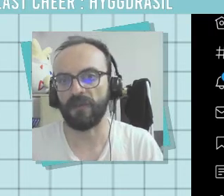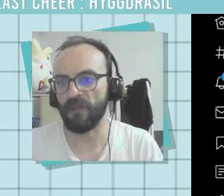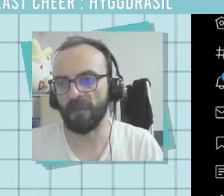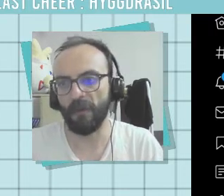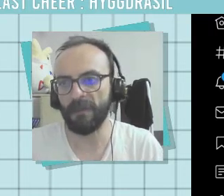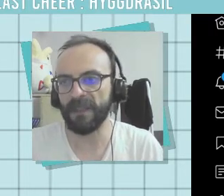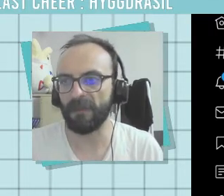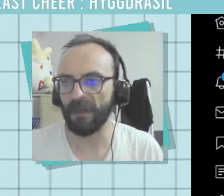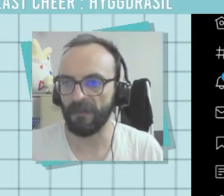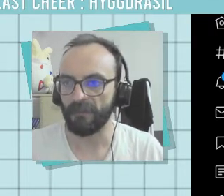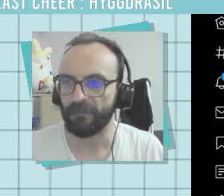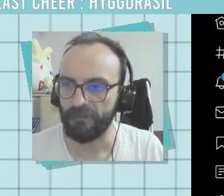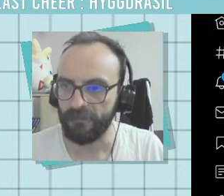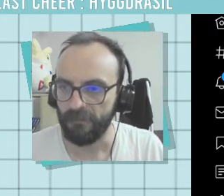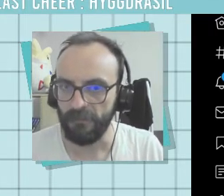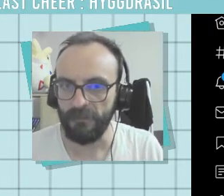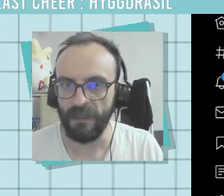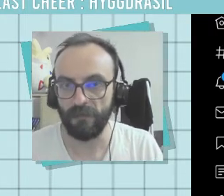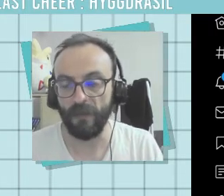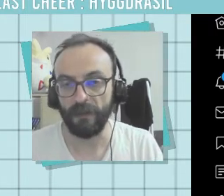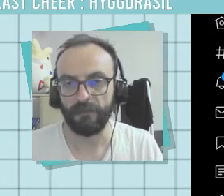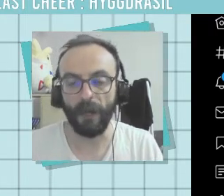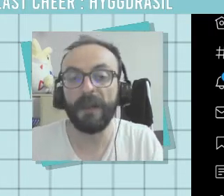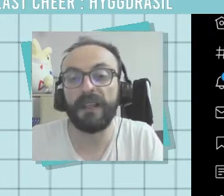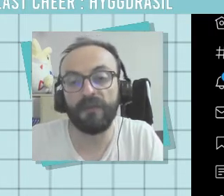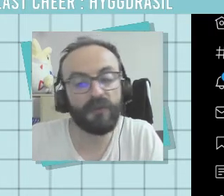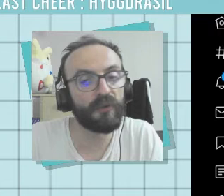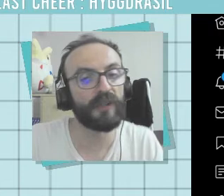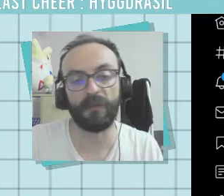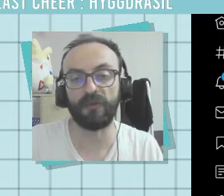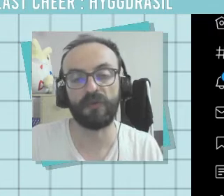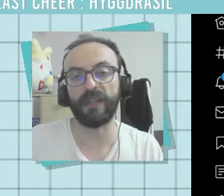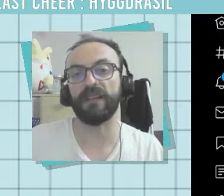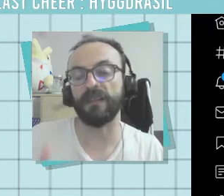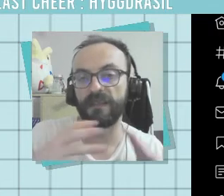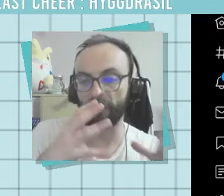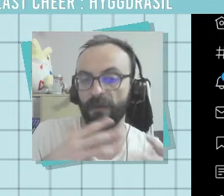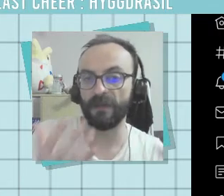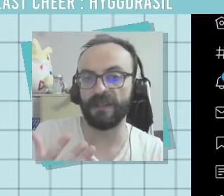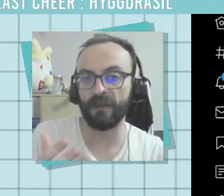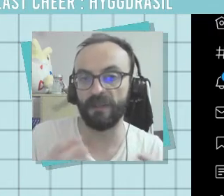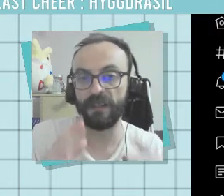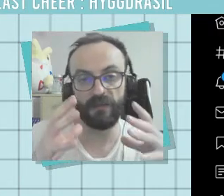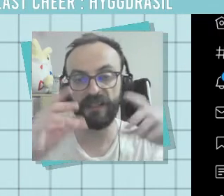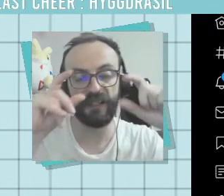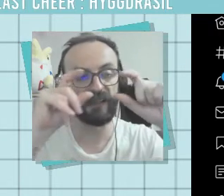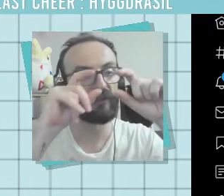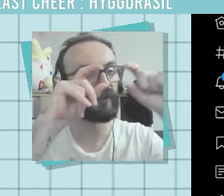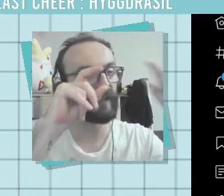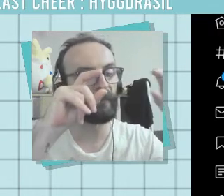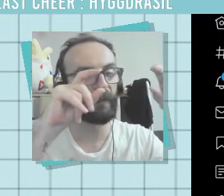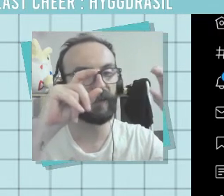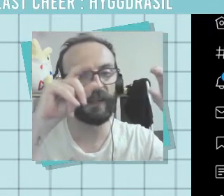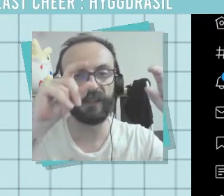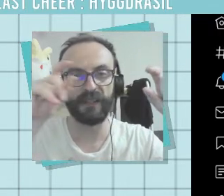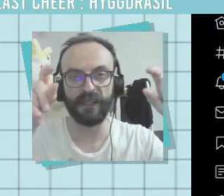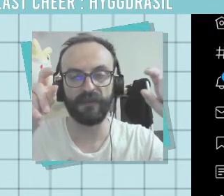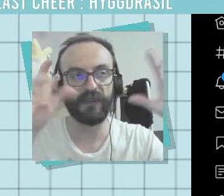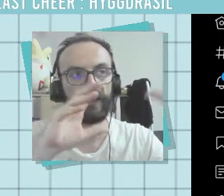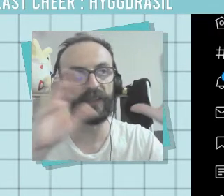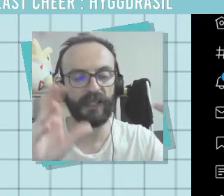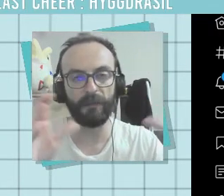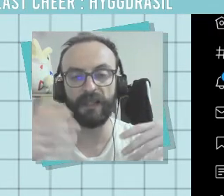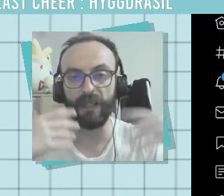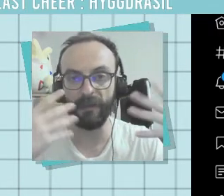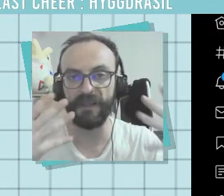sur ce genre de problème qui peut arriver. Donc ouais. Après l'évolution, ça peut toujours être, ça me fait penser, comme je disais, tu vois, si ça te dit juste, ça me fait penser à ce signe et à ce